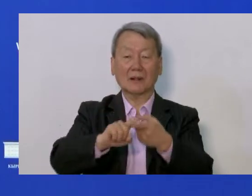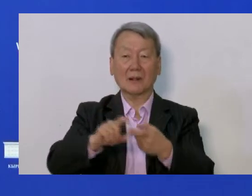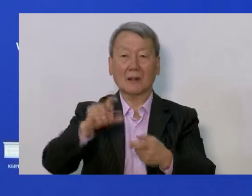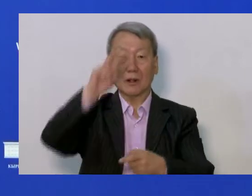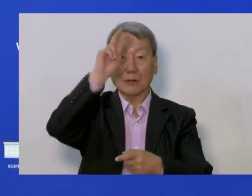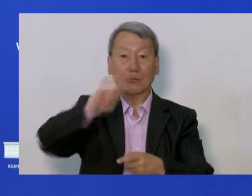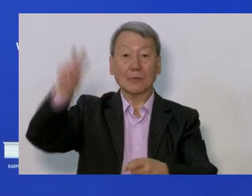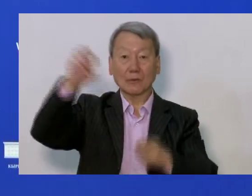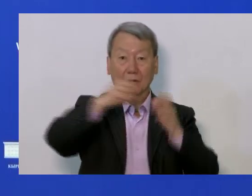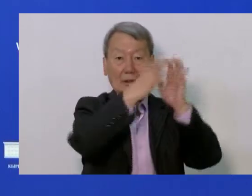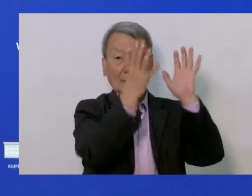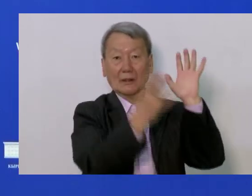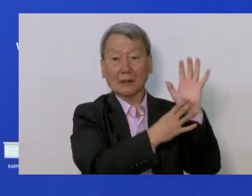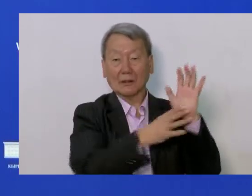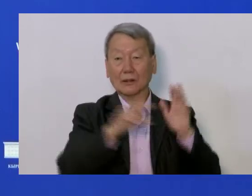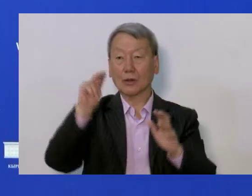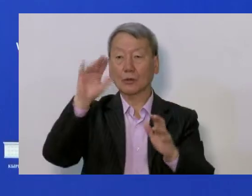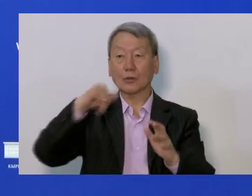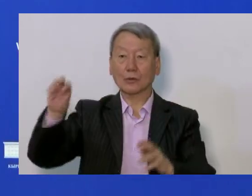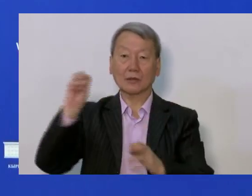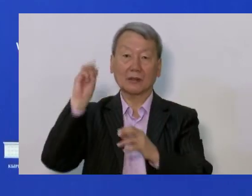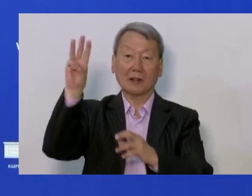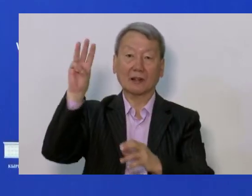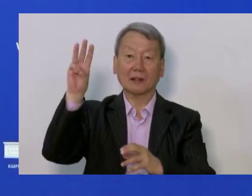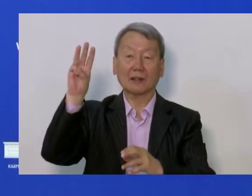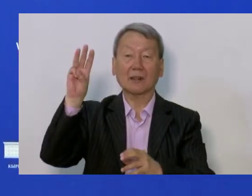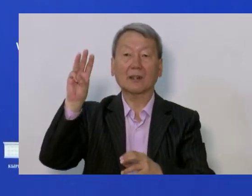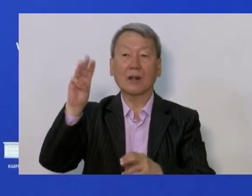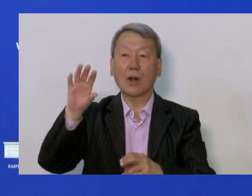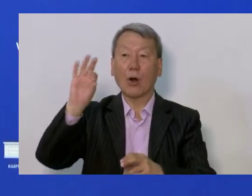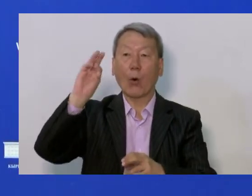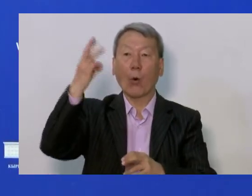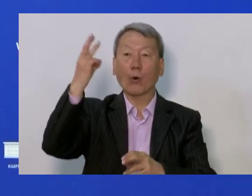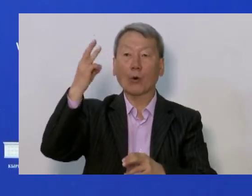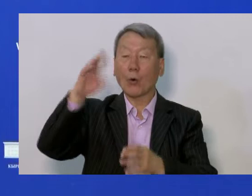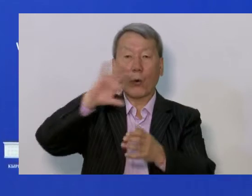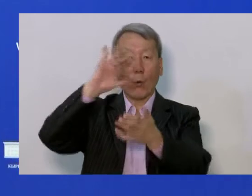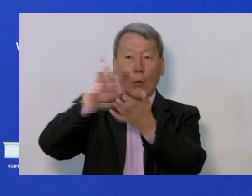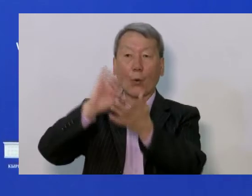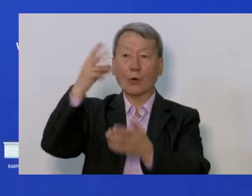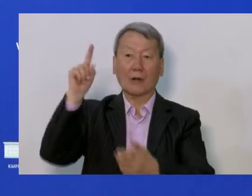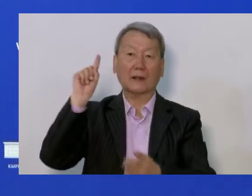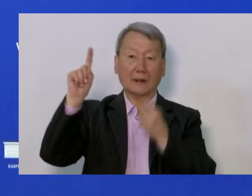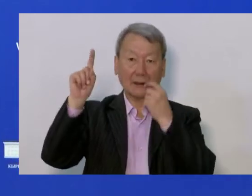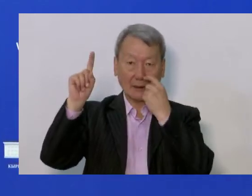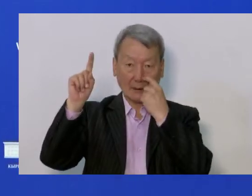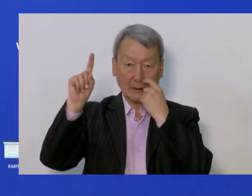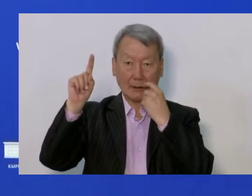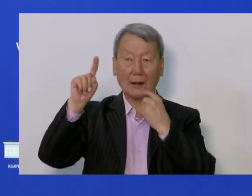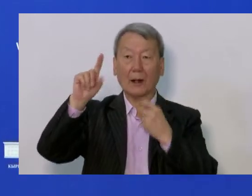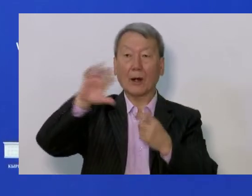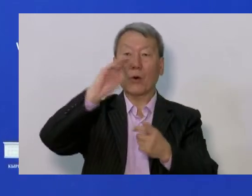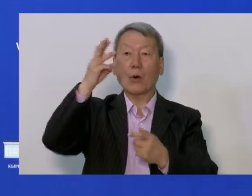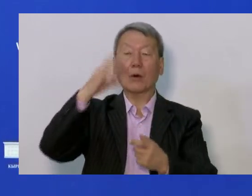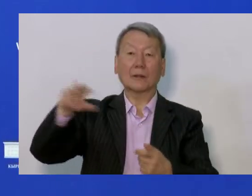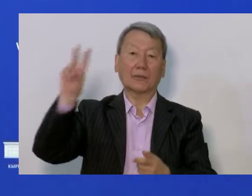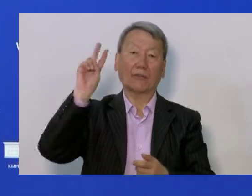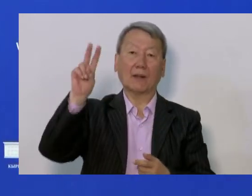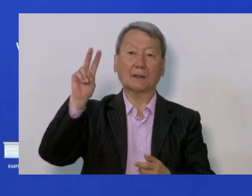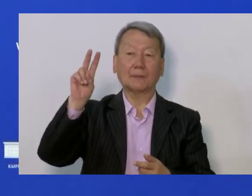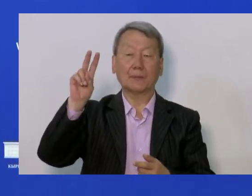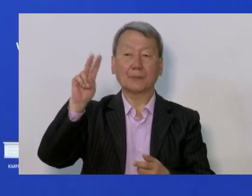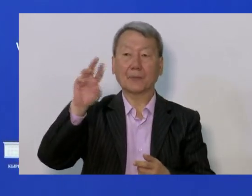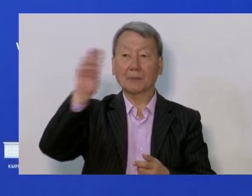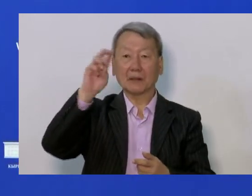В Бишкеке 19, в Чуйской области 13, в городе Ош 1 случай, в Ошской области 2 случая